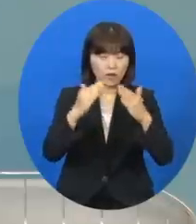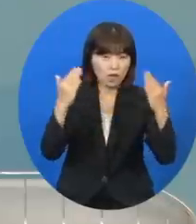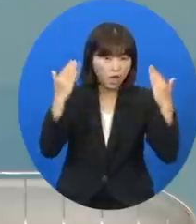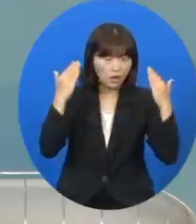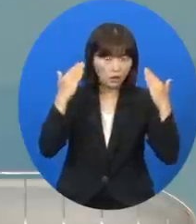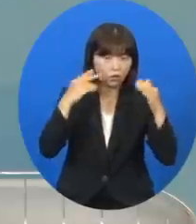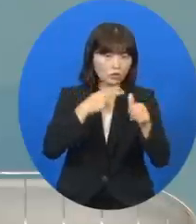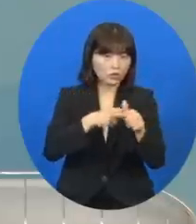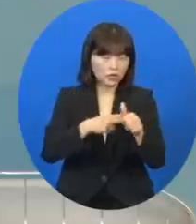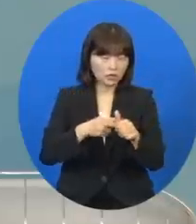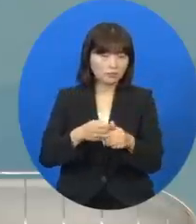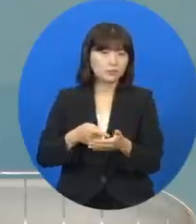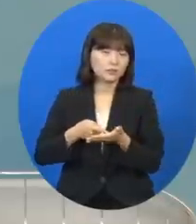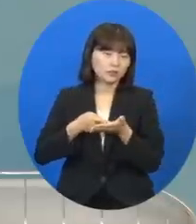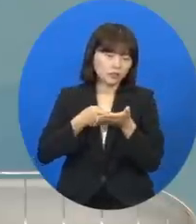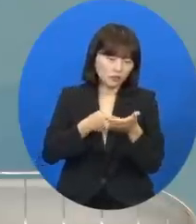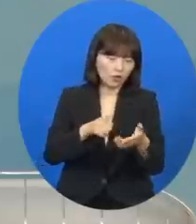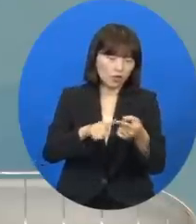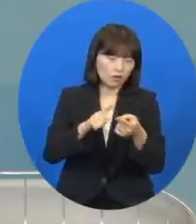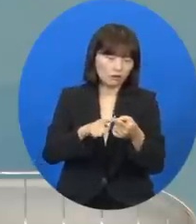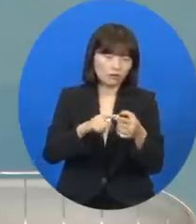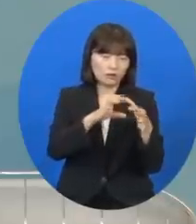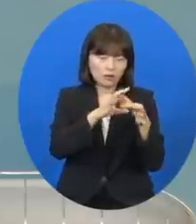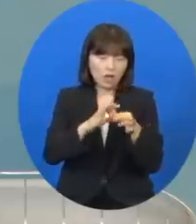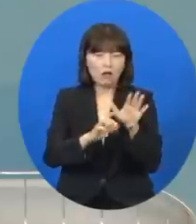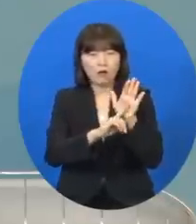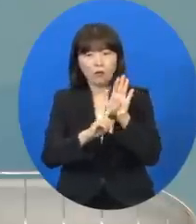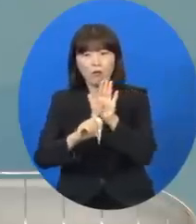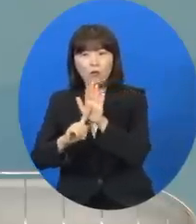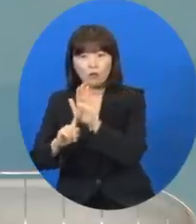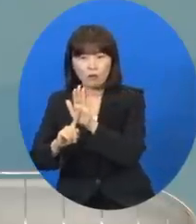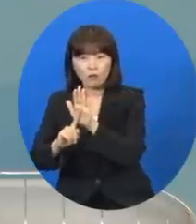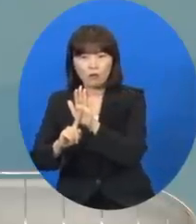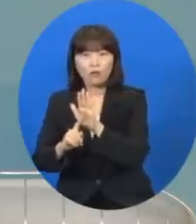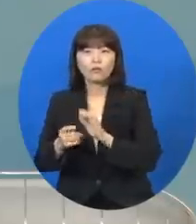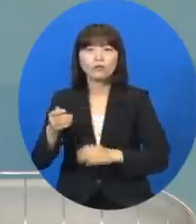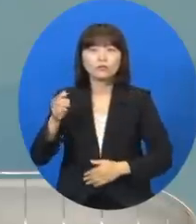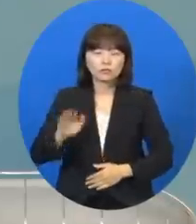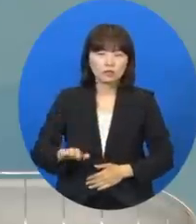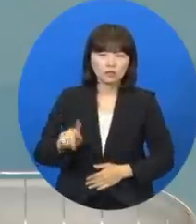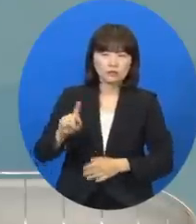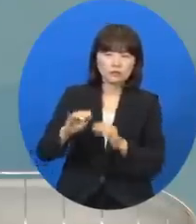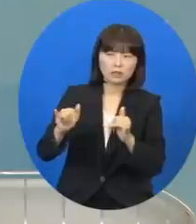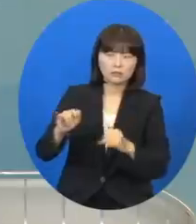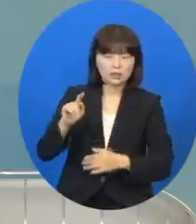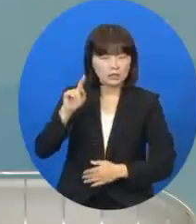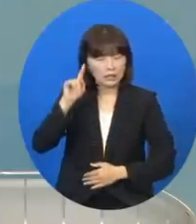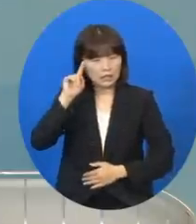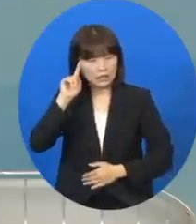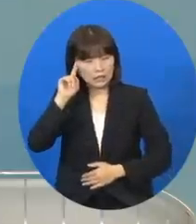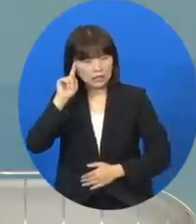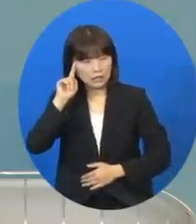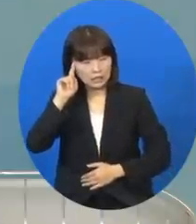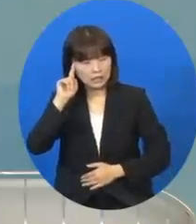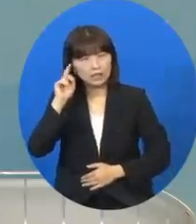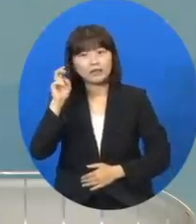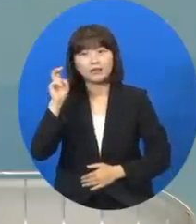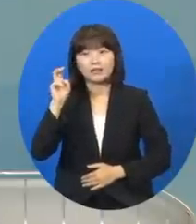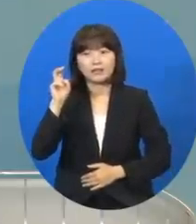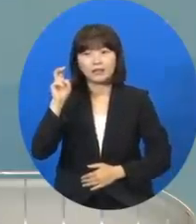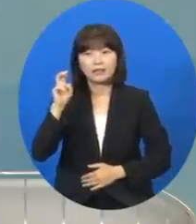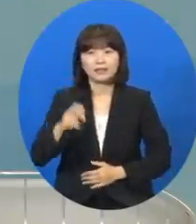지원해 달라는 호소를 계속 들으시는데 어떤 분은 좀 짜증이 날 정도일 수도